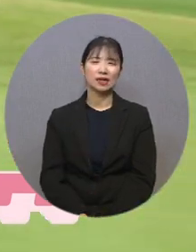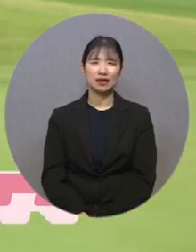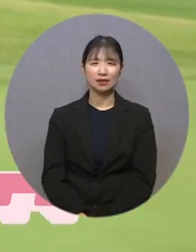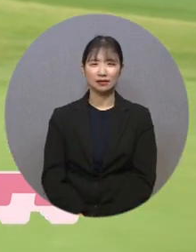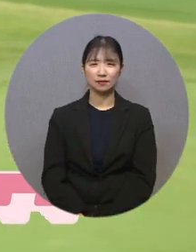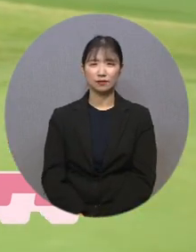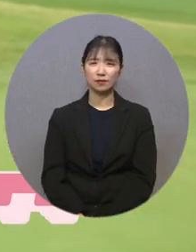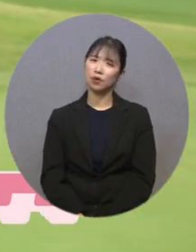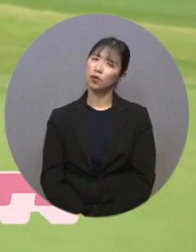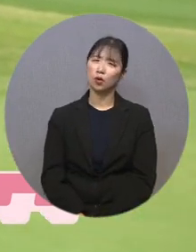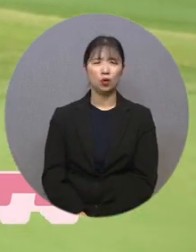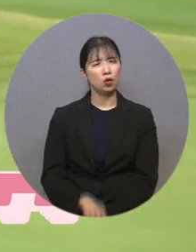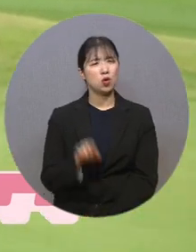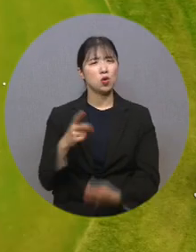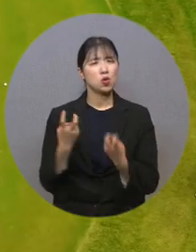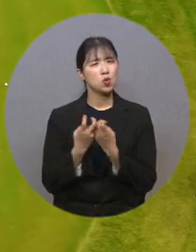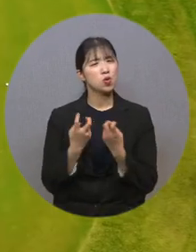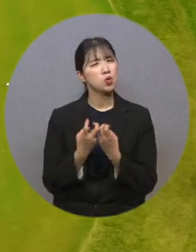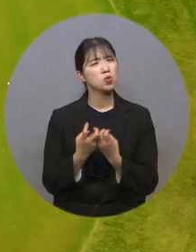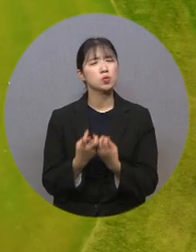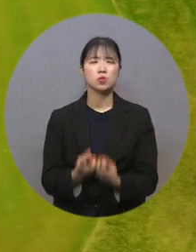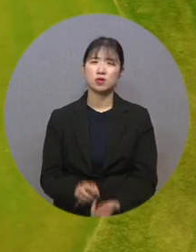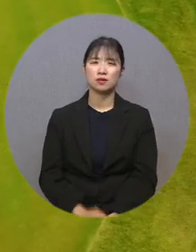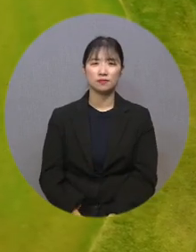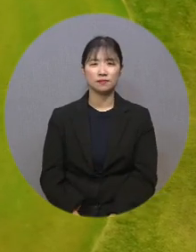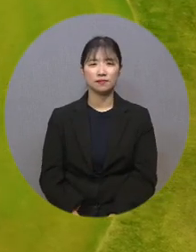저 어떻게 칠라 그러는 거지?